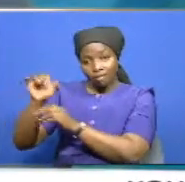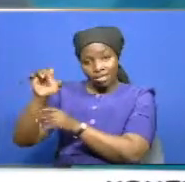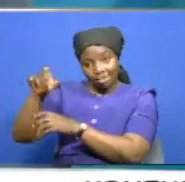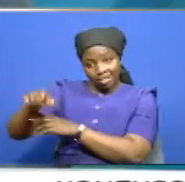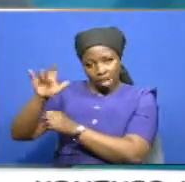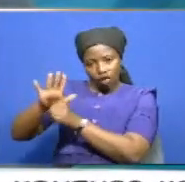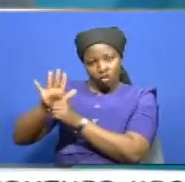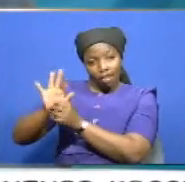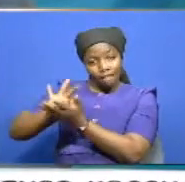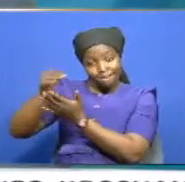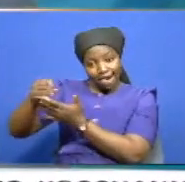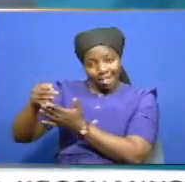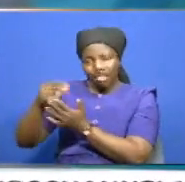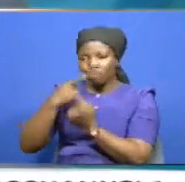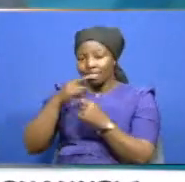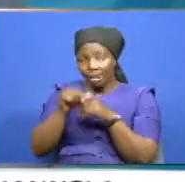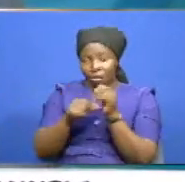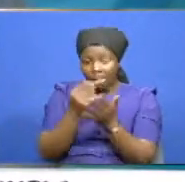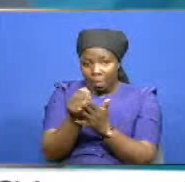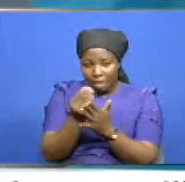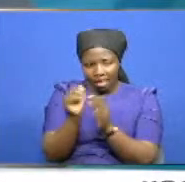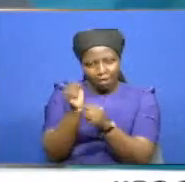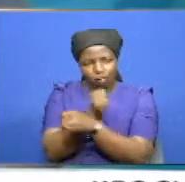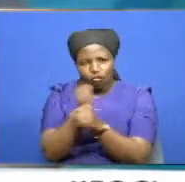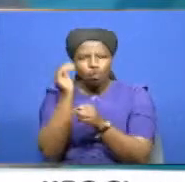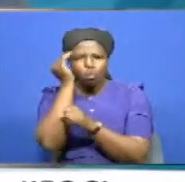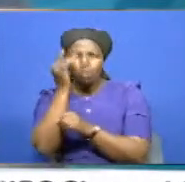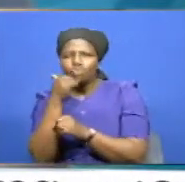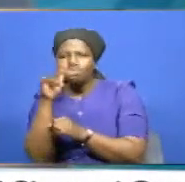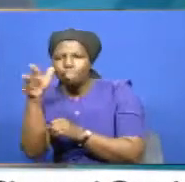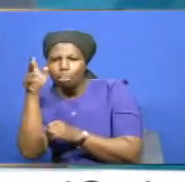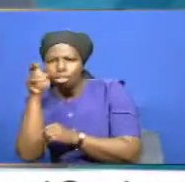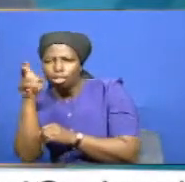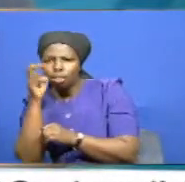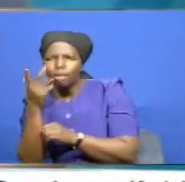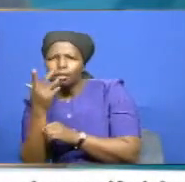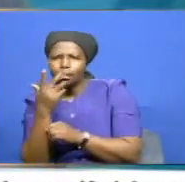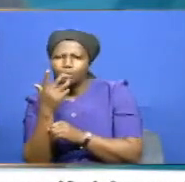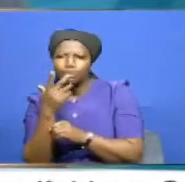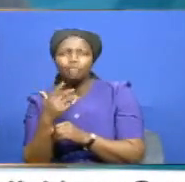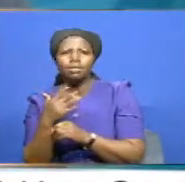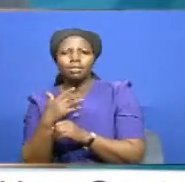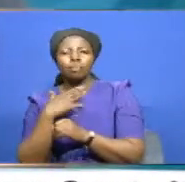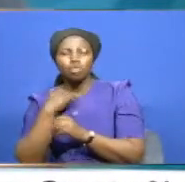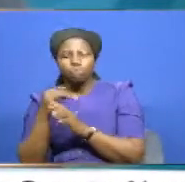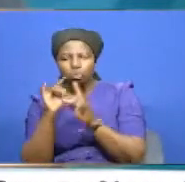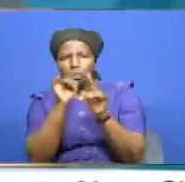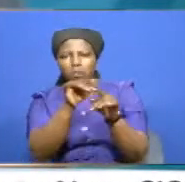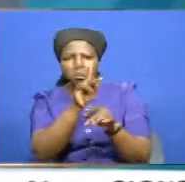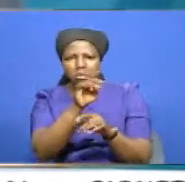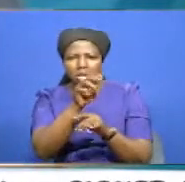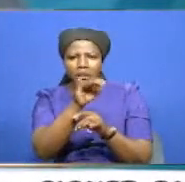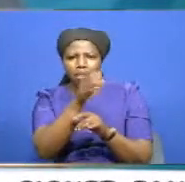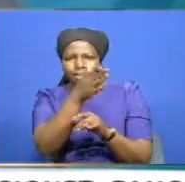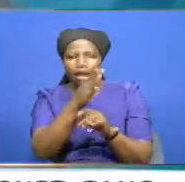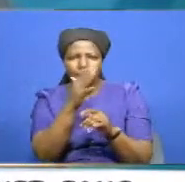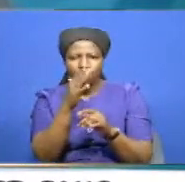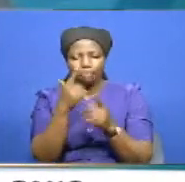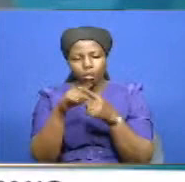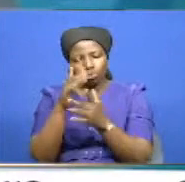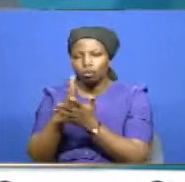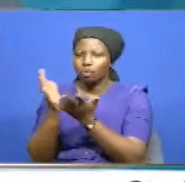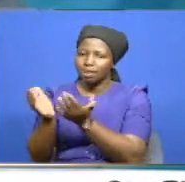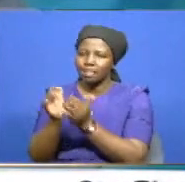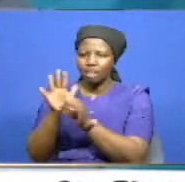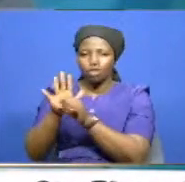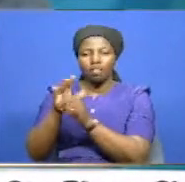sema open, kwa suwezi jua who is listening and saying, niende KWI sahi, kuna, lakini ni pesa mingi.